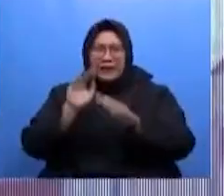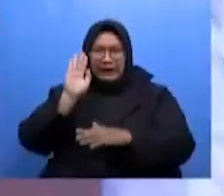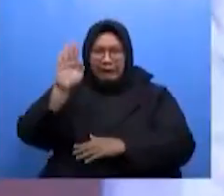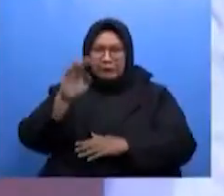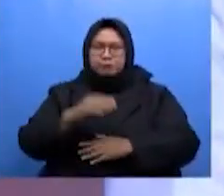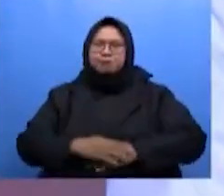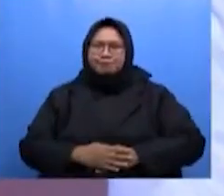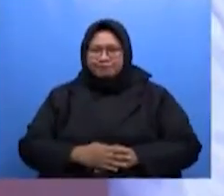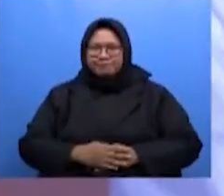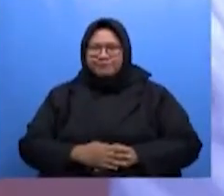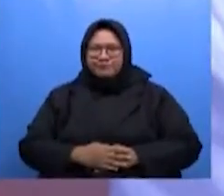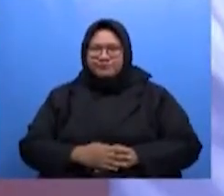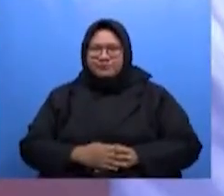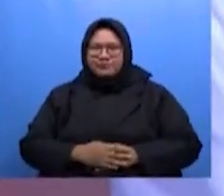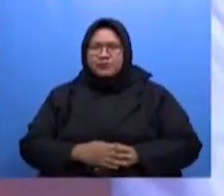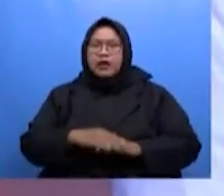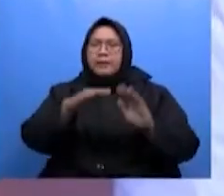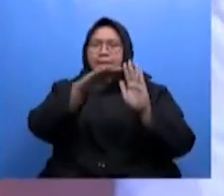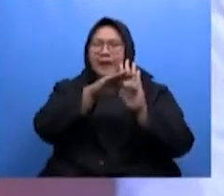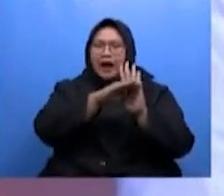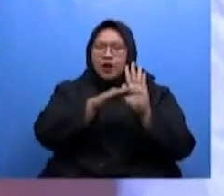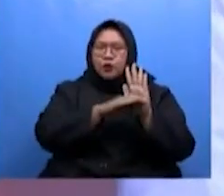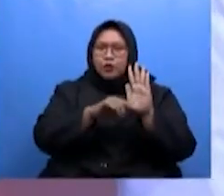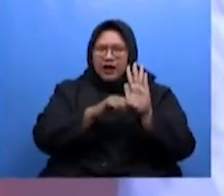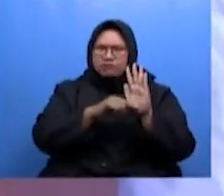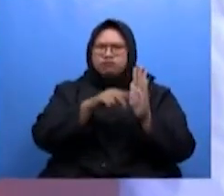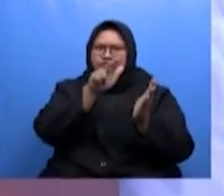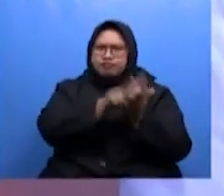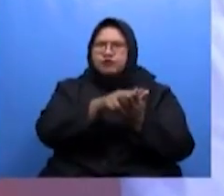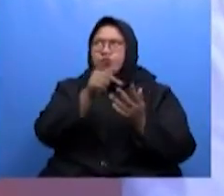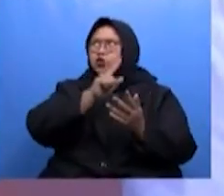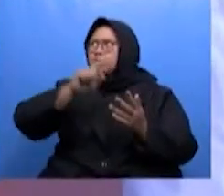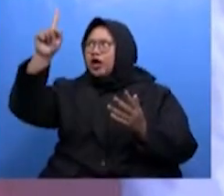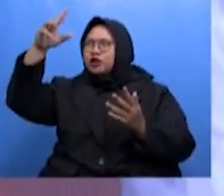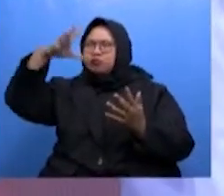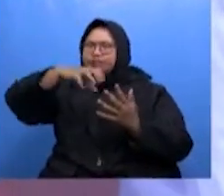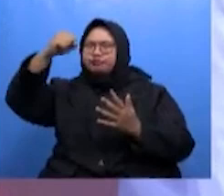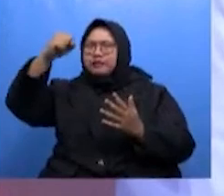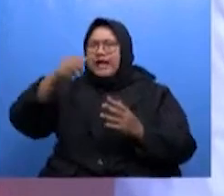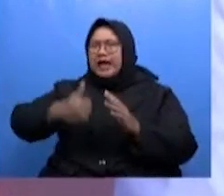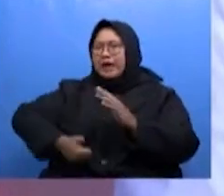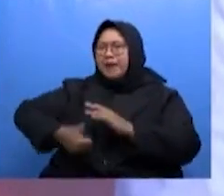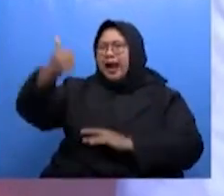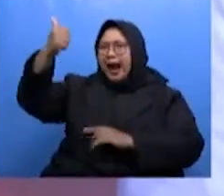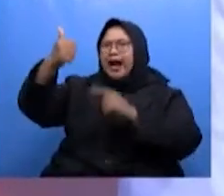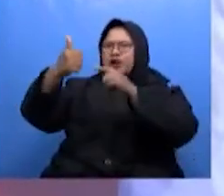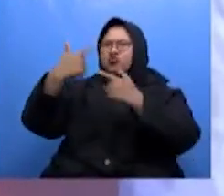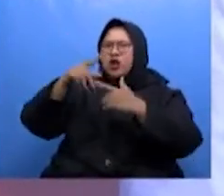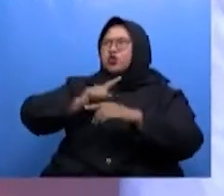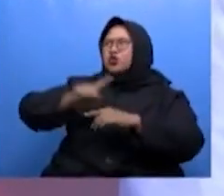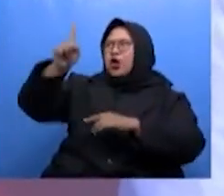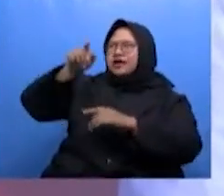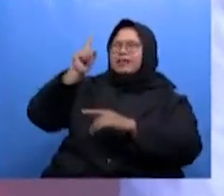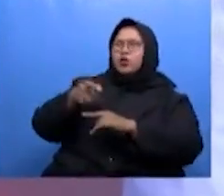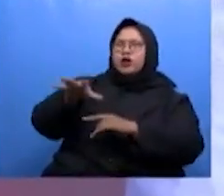kemenangan pasti didapatkan oleh yang setelah diridai yang maha kuasa kemenangan pasti telah ditentukan oleh Yang